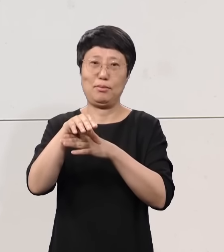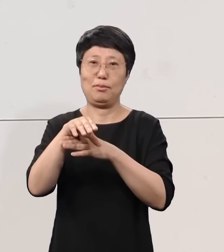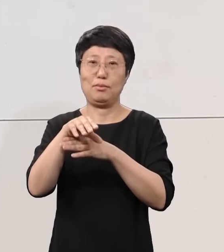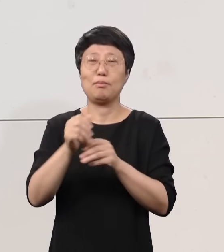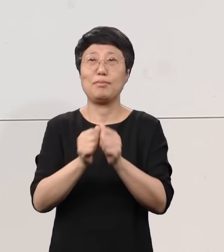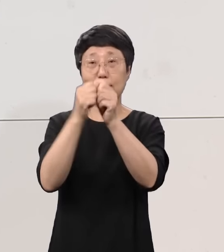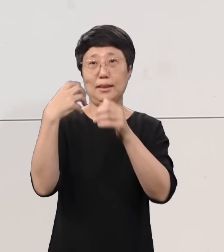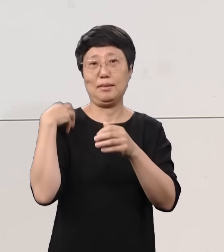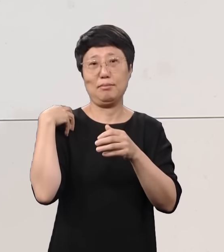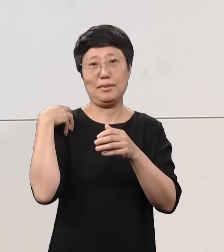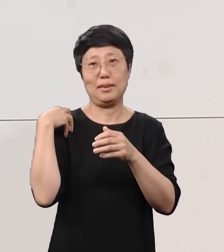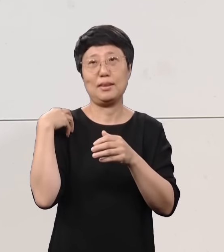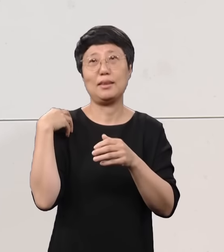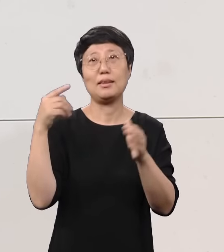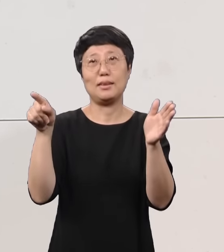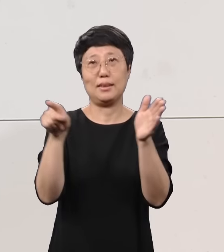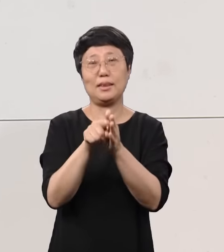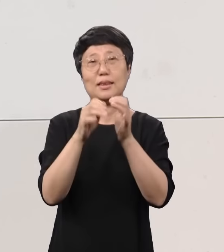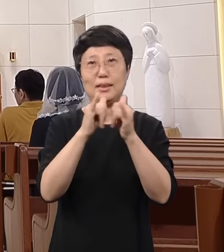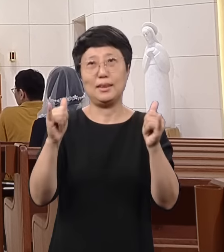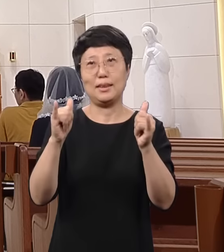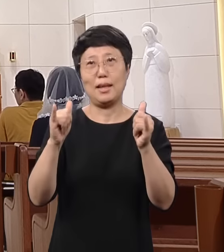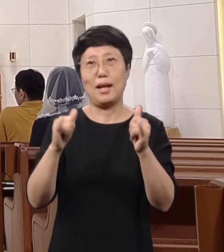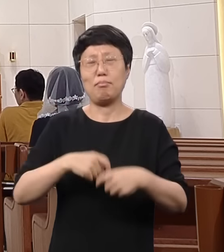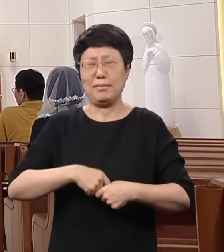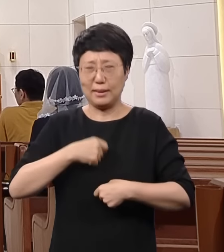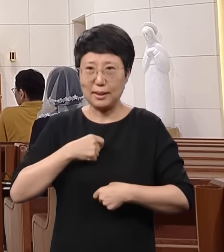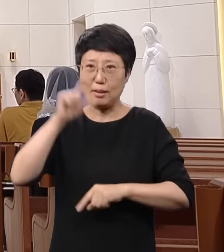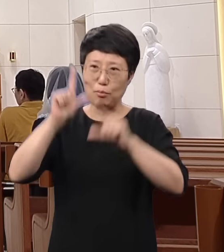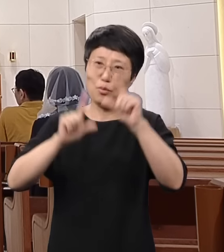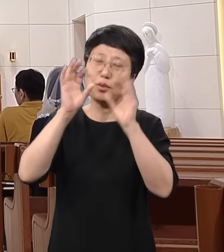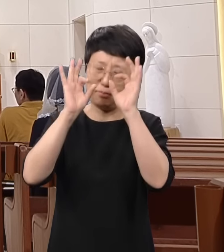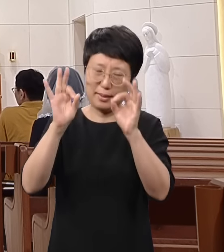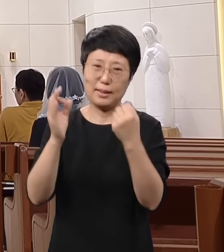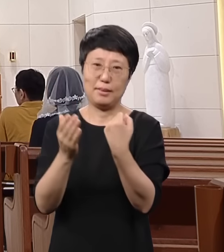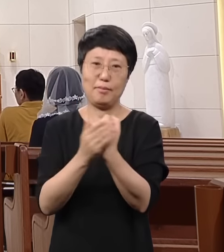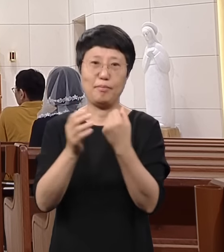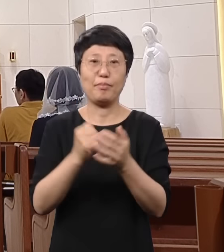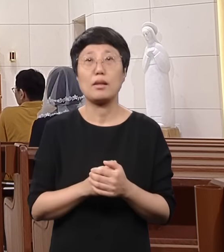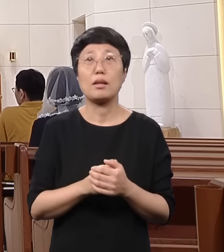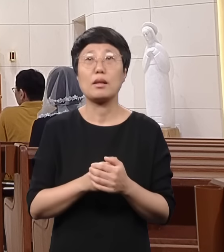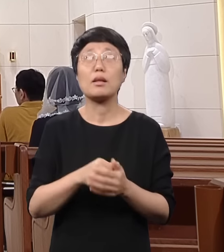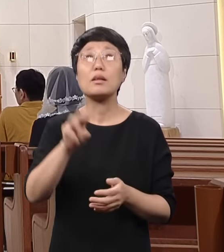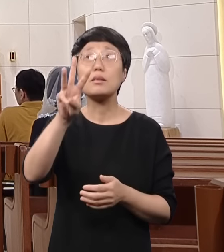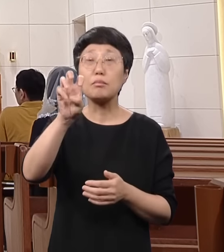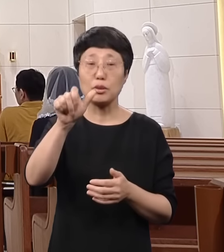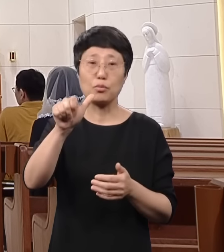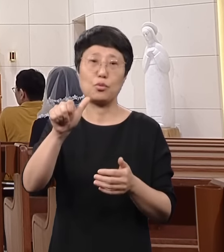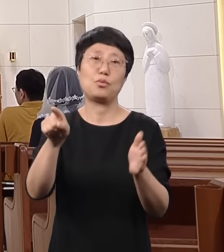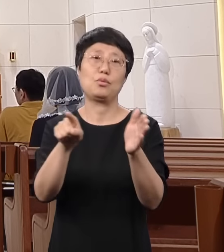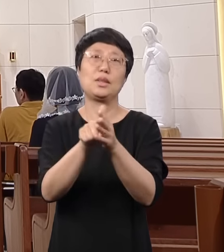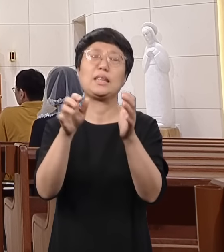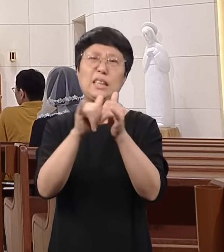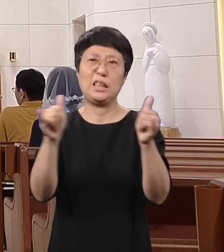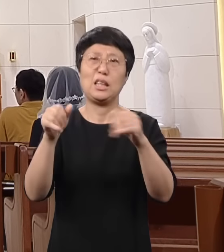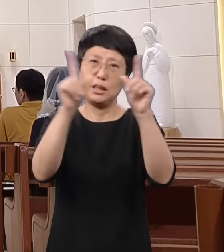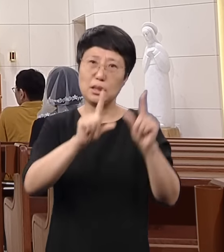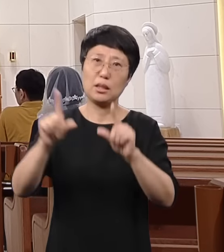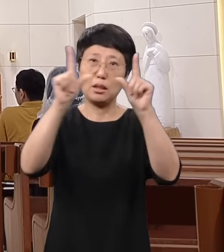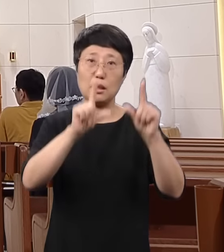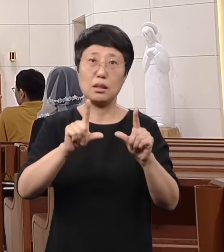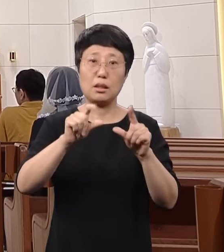착해서 그렇습니다 우리 35명의 신자들이 살아가는 진보 성당을 위해서